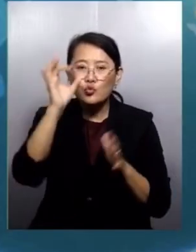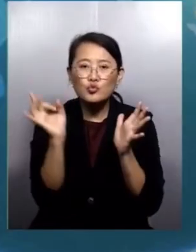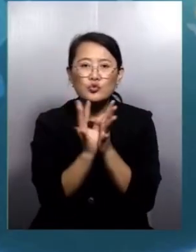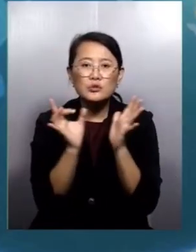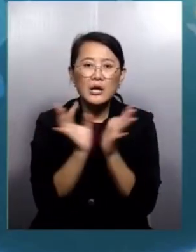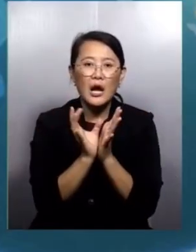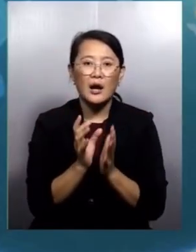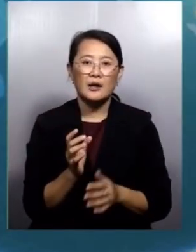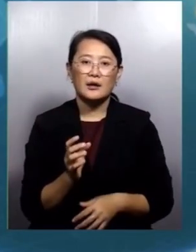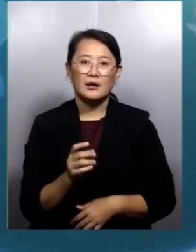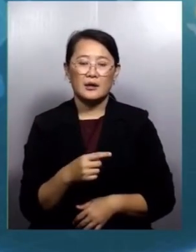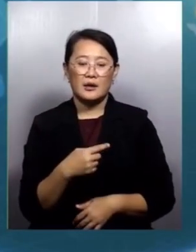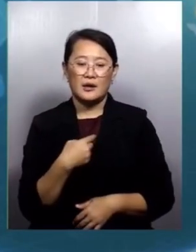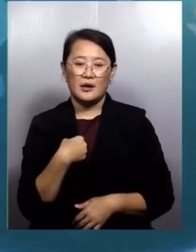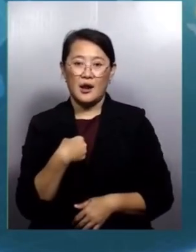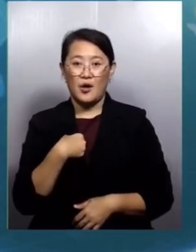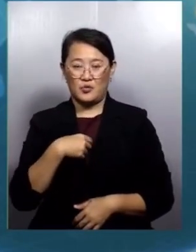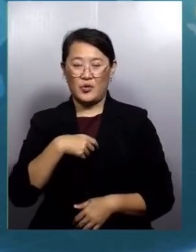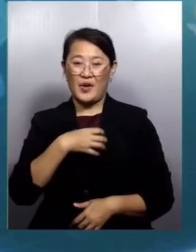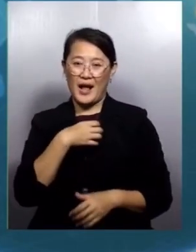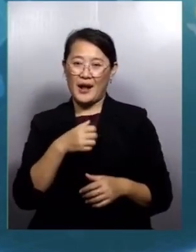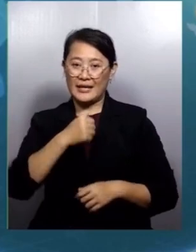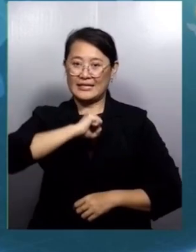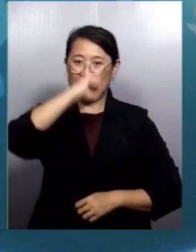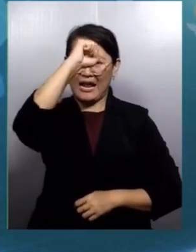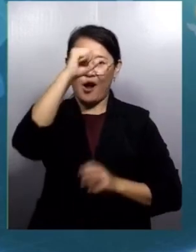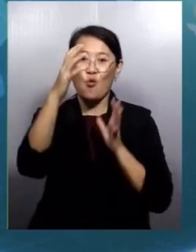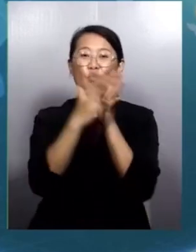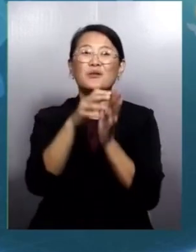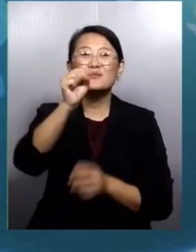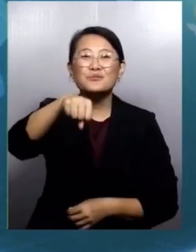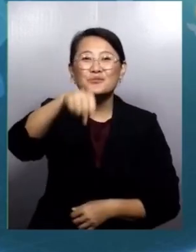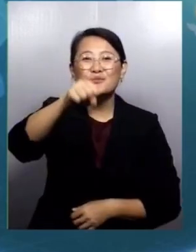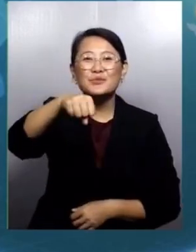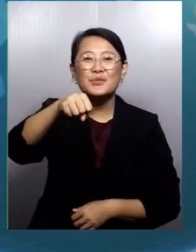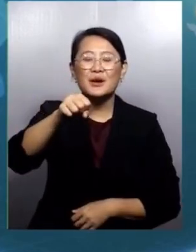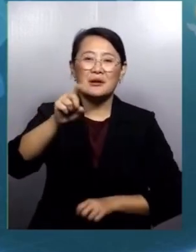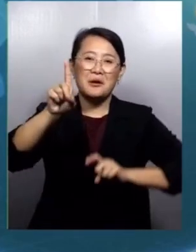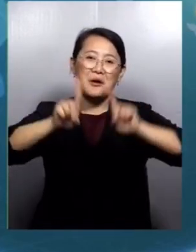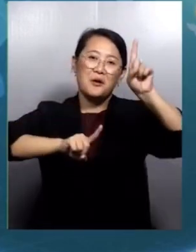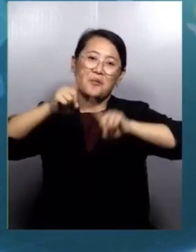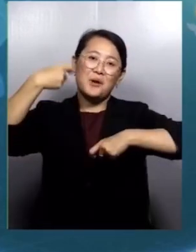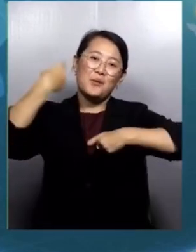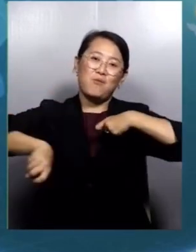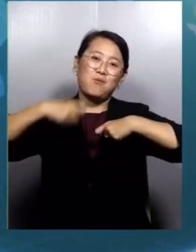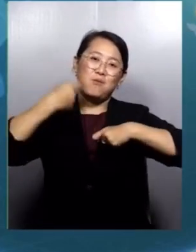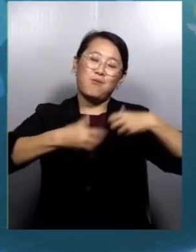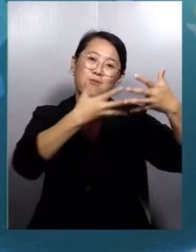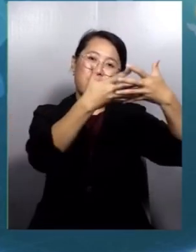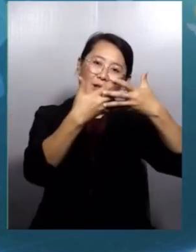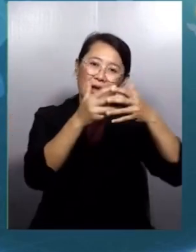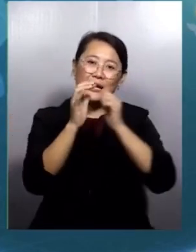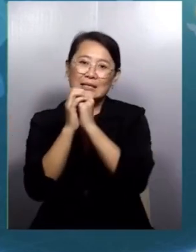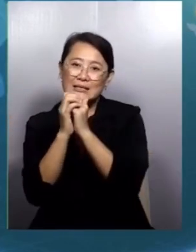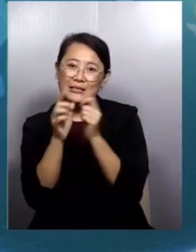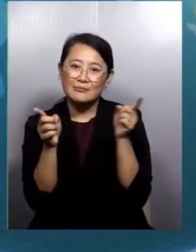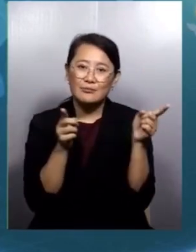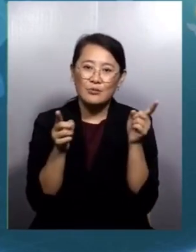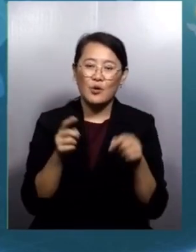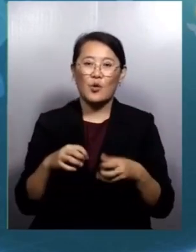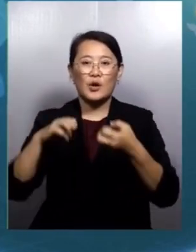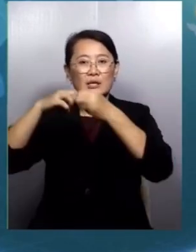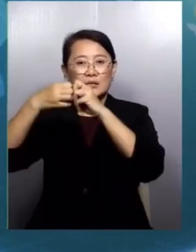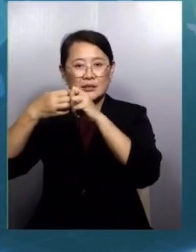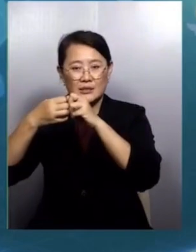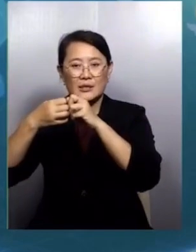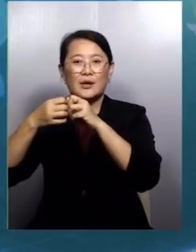ชนะใช่ไหมครับตอนนี้ผมยอมรับว่ายังประเมินไม่ออกว่าใครเป็นผู้ชนะทางจีนก็มีปัญหาอย่าง